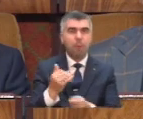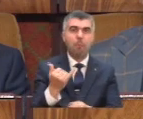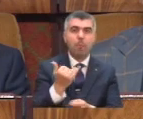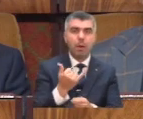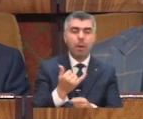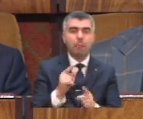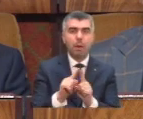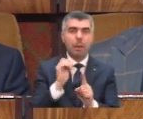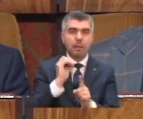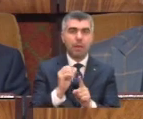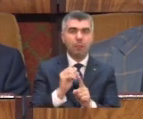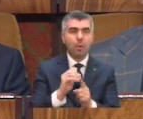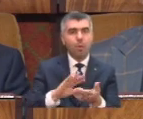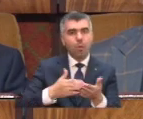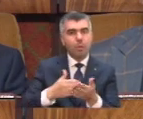الناسيه